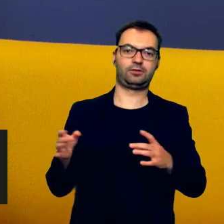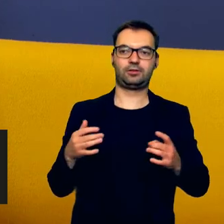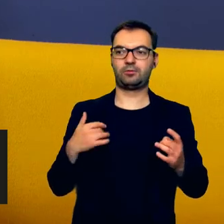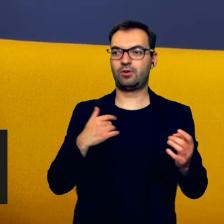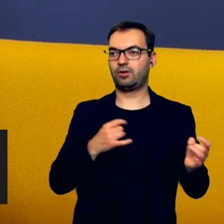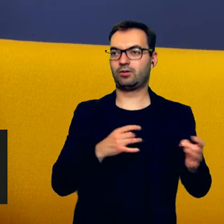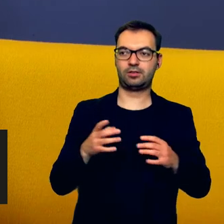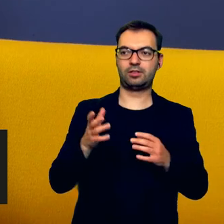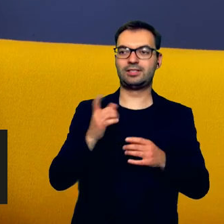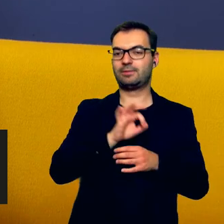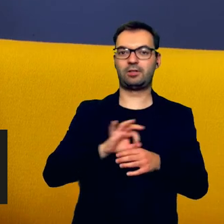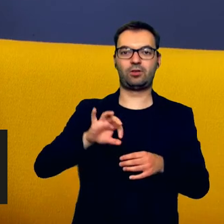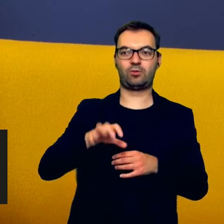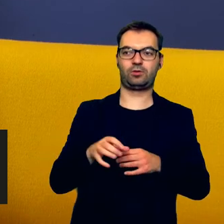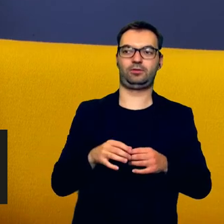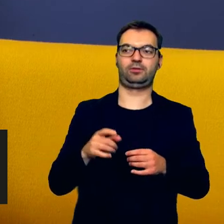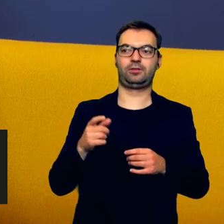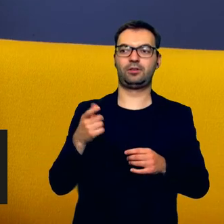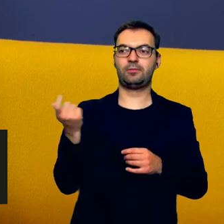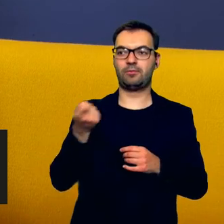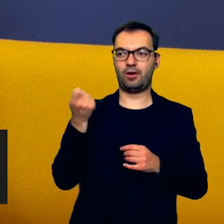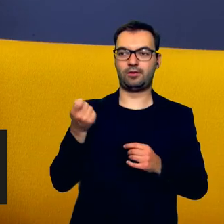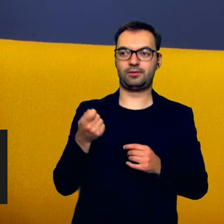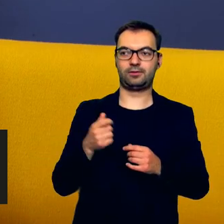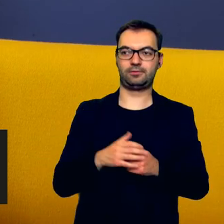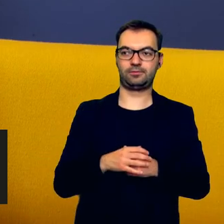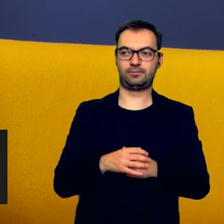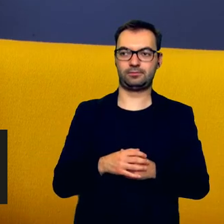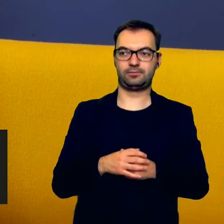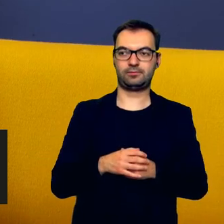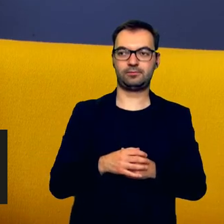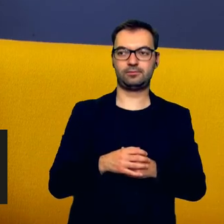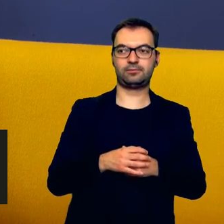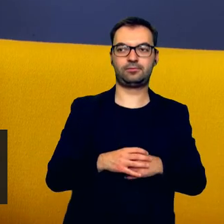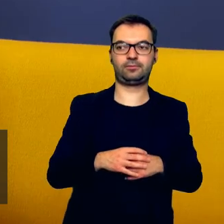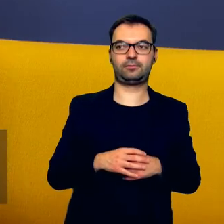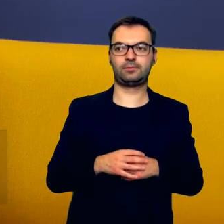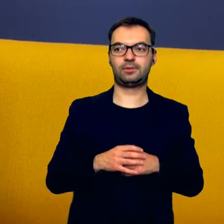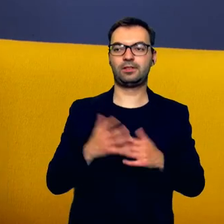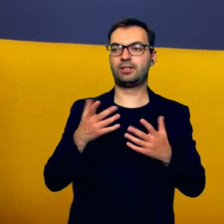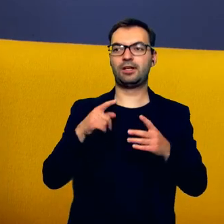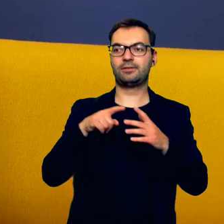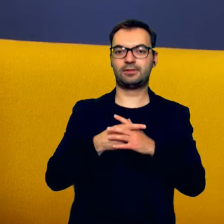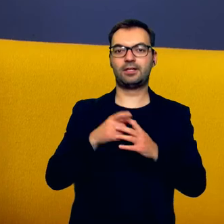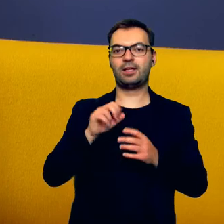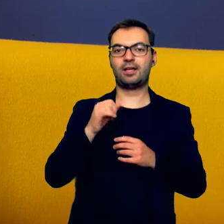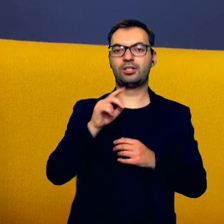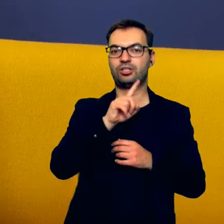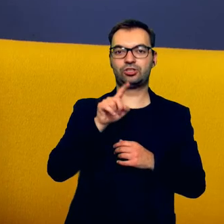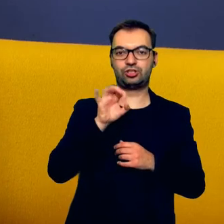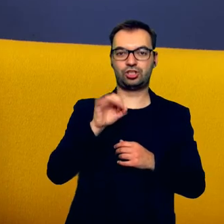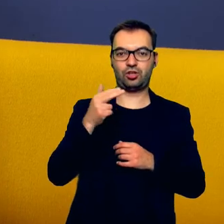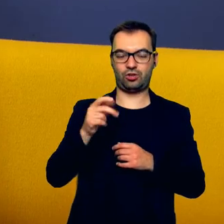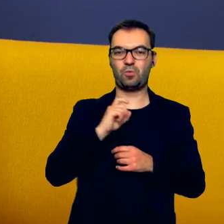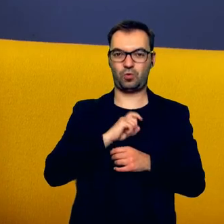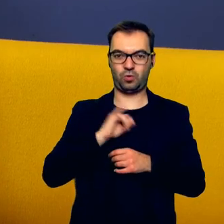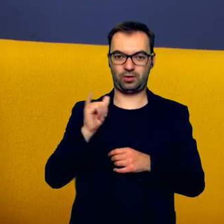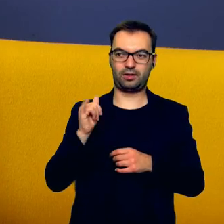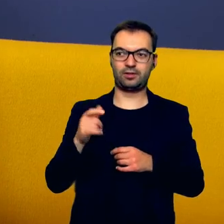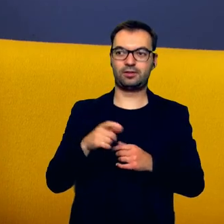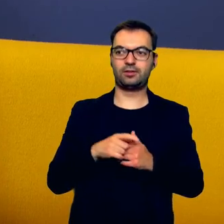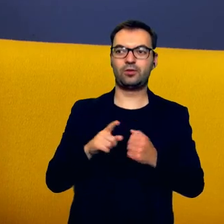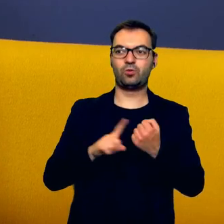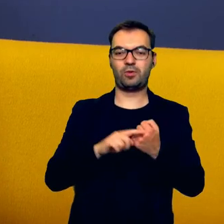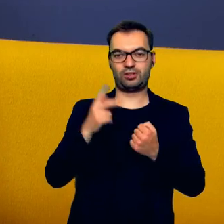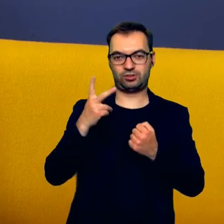Natychmiast specjalna grupa udała się do miejsca zakwaterowania Jana Henryka Żychonia, do biura